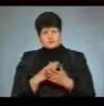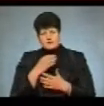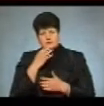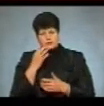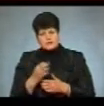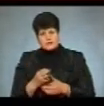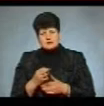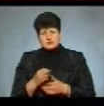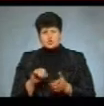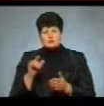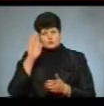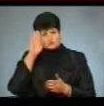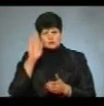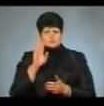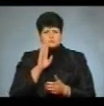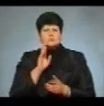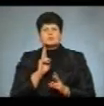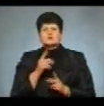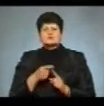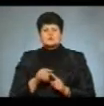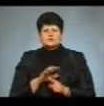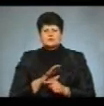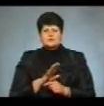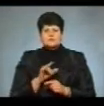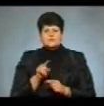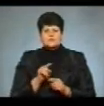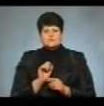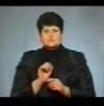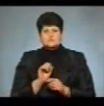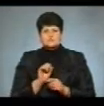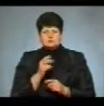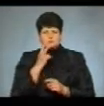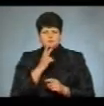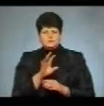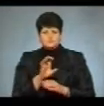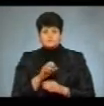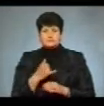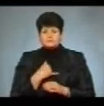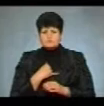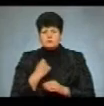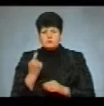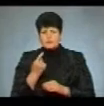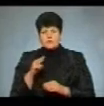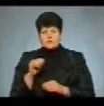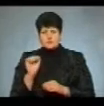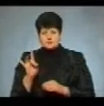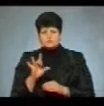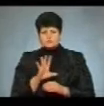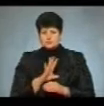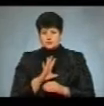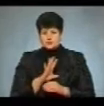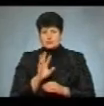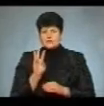відповідальність чоловік чи жінка, хто це був, за те, що виставив таку світлину? У нас по першому туру було